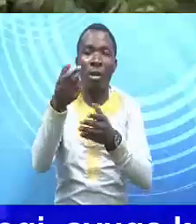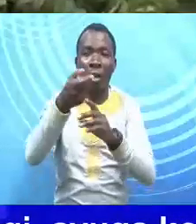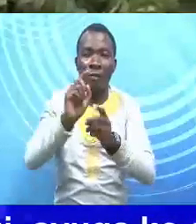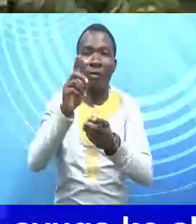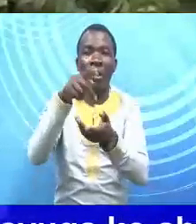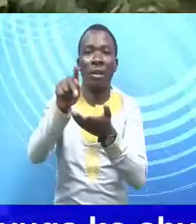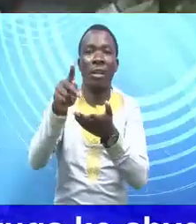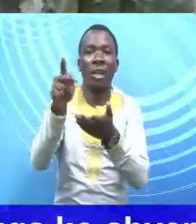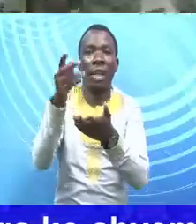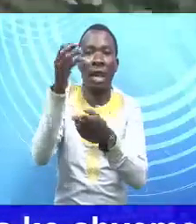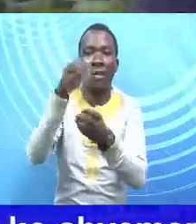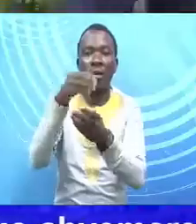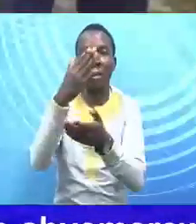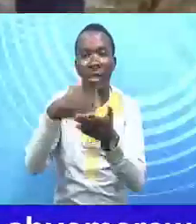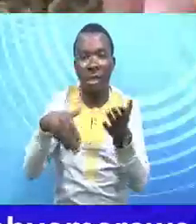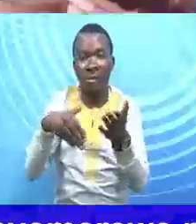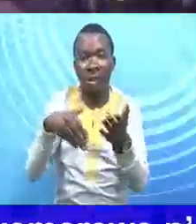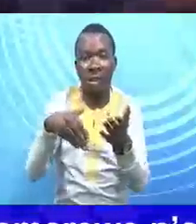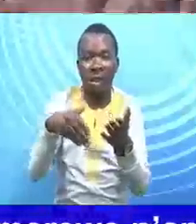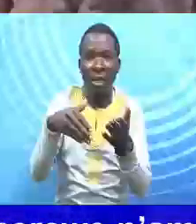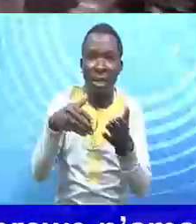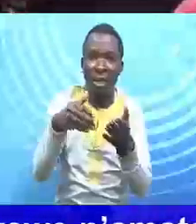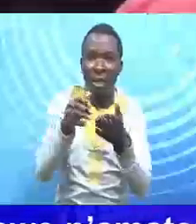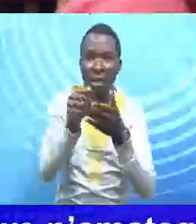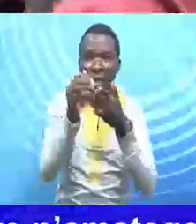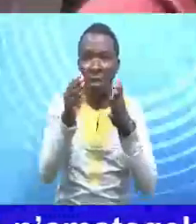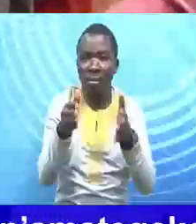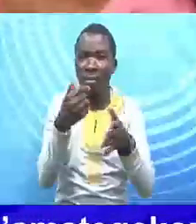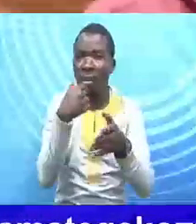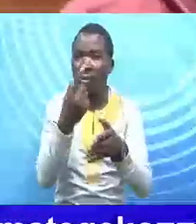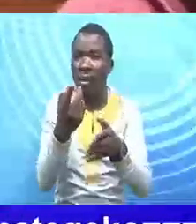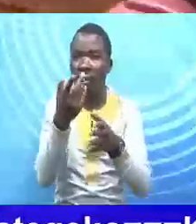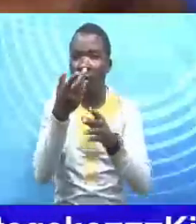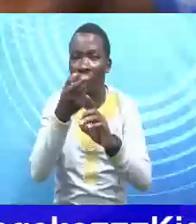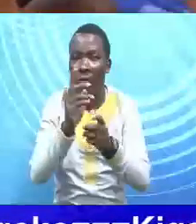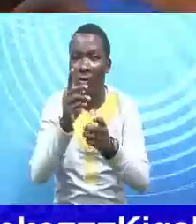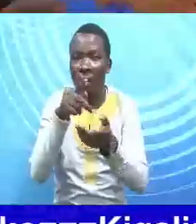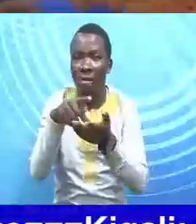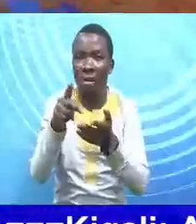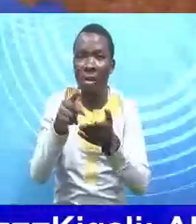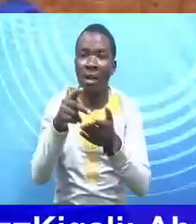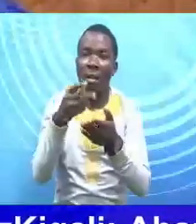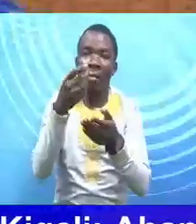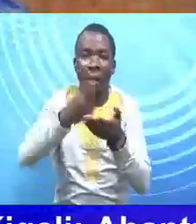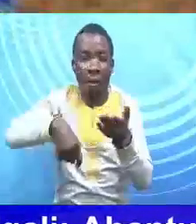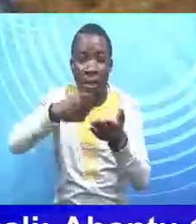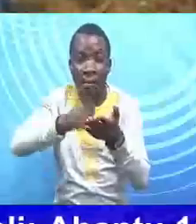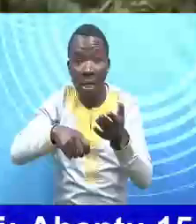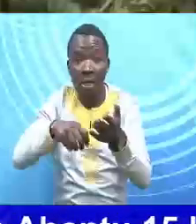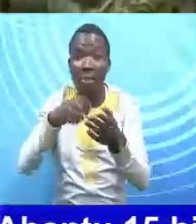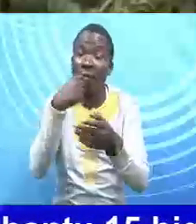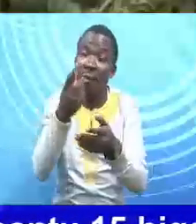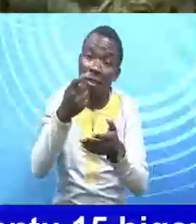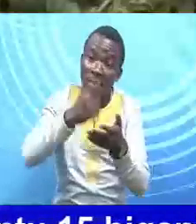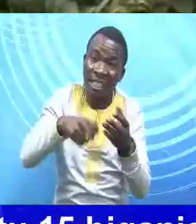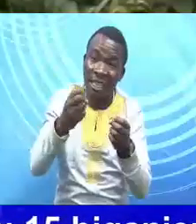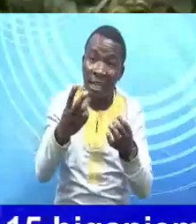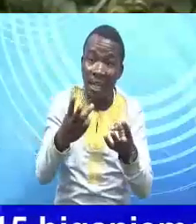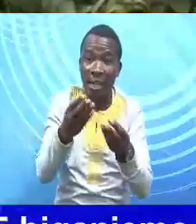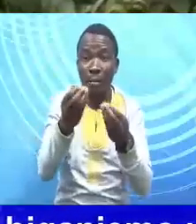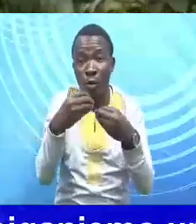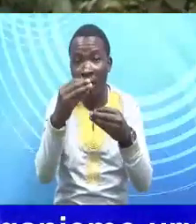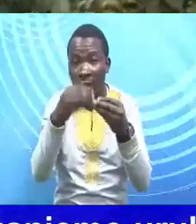ba bakavuga ko ari abayobozi bakabafata bababwira ko bavuye kurangura abaca amafaranga tise muraducangahe basi mu duha gitansi ko tuzi ko hano